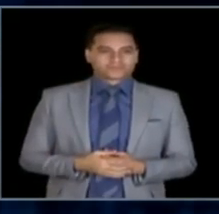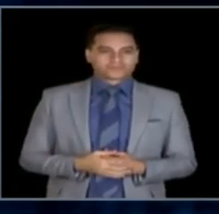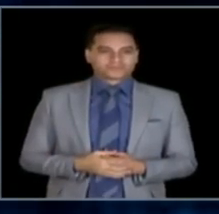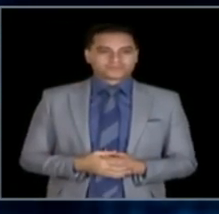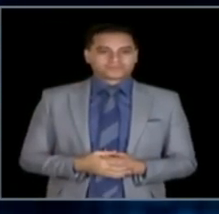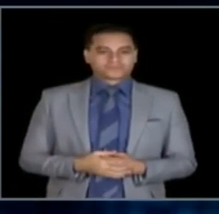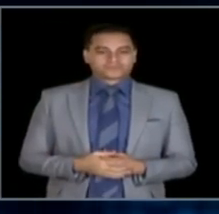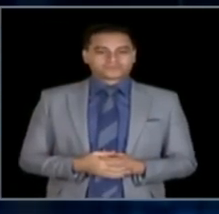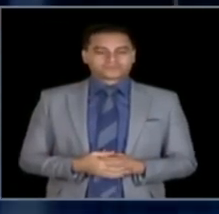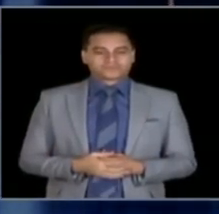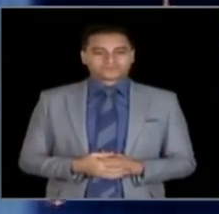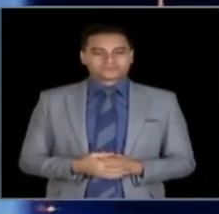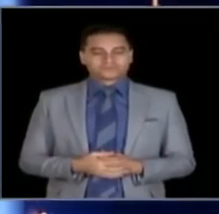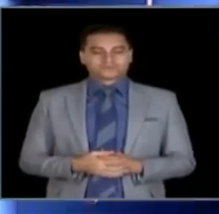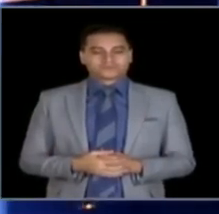سؤال السرعة.